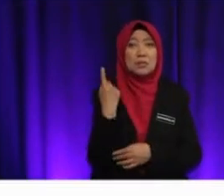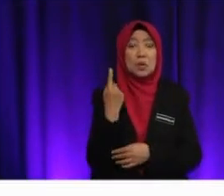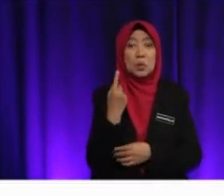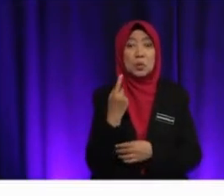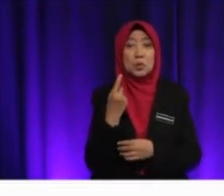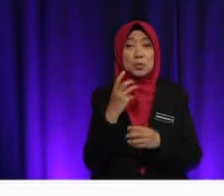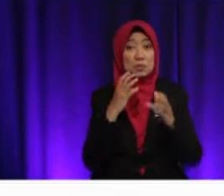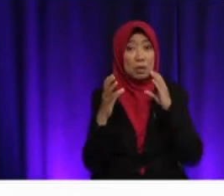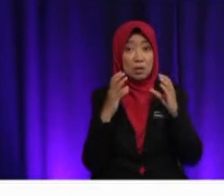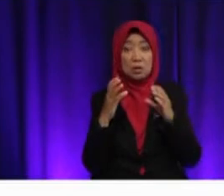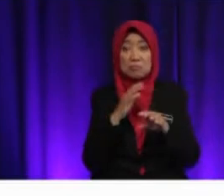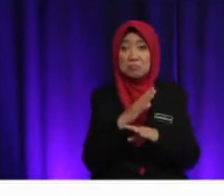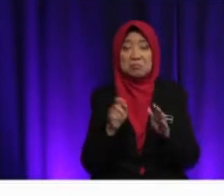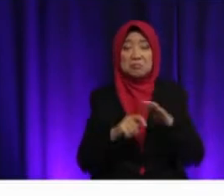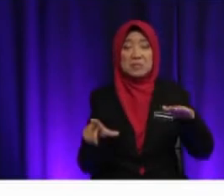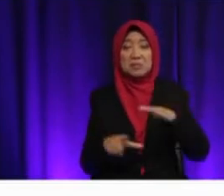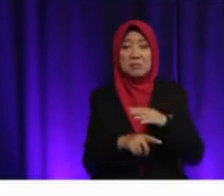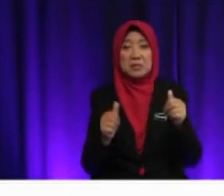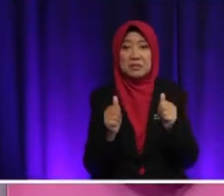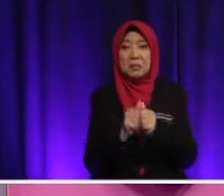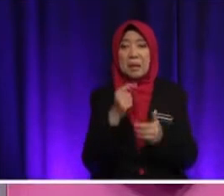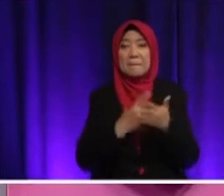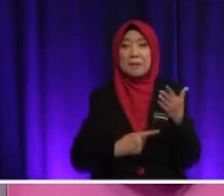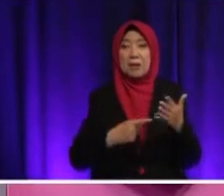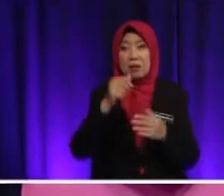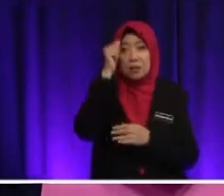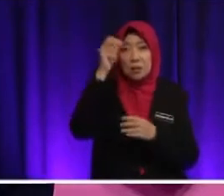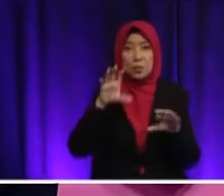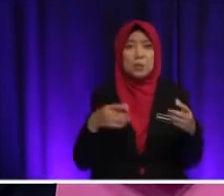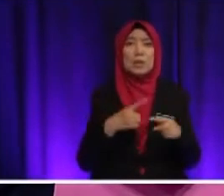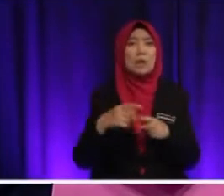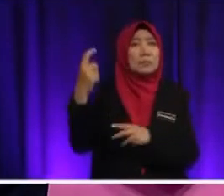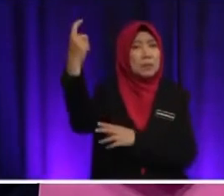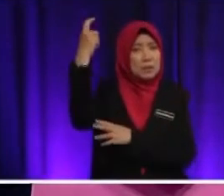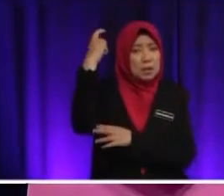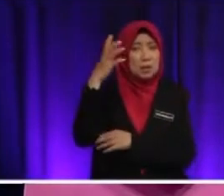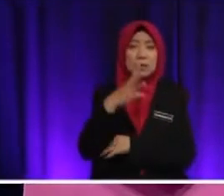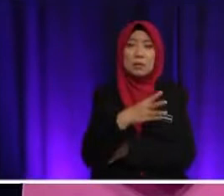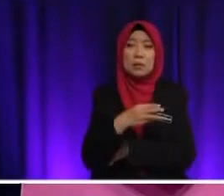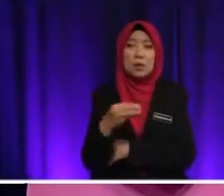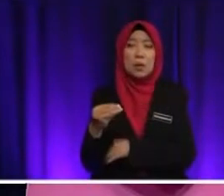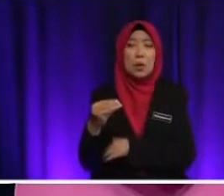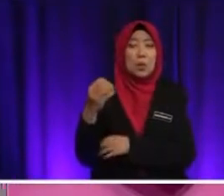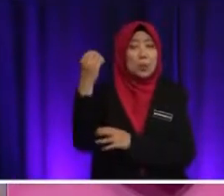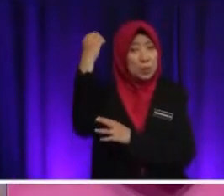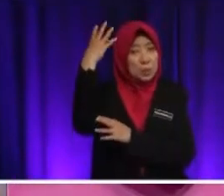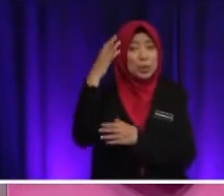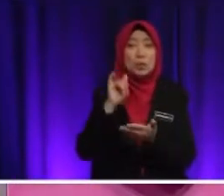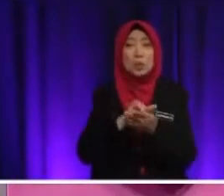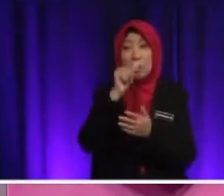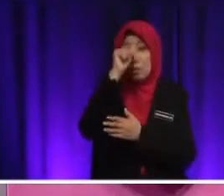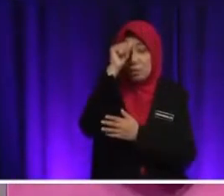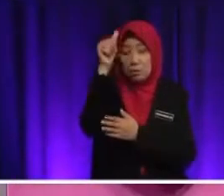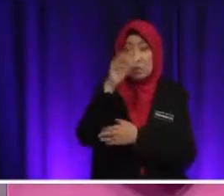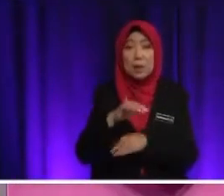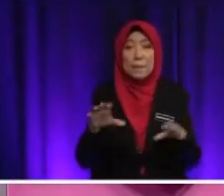kita saja terlibat dengan apa yang Allah buat ni, matahari dan bulan dan sebagainya. Sedangkan matahari dan bulan itu juga adalah makhluk. Betul. Mereka juga yang